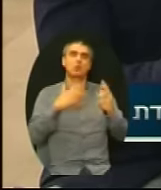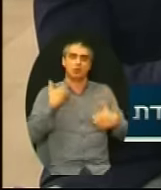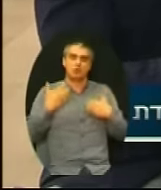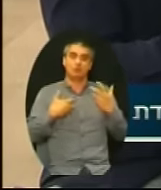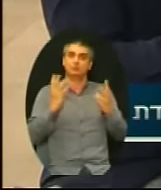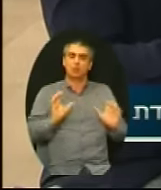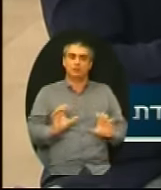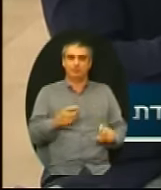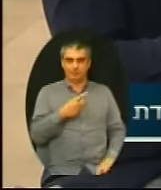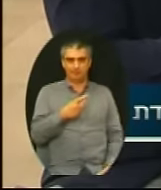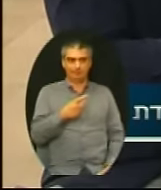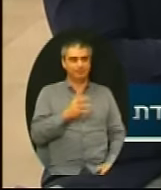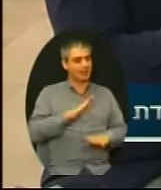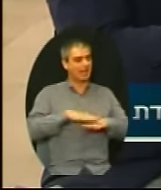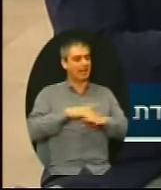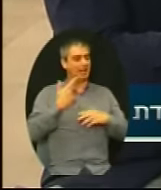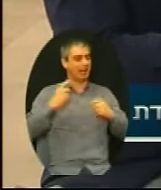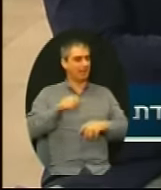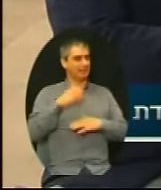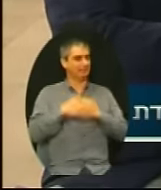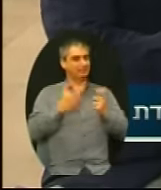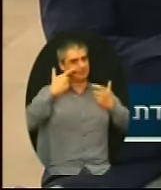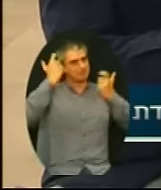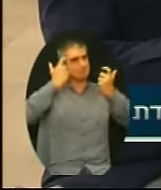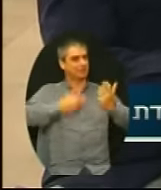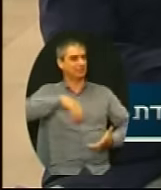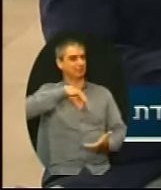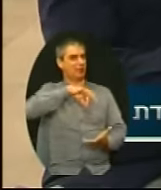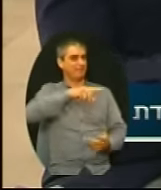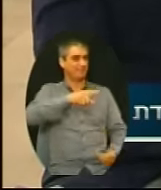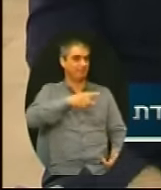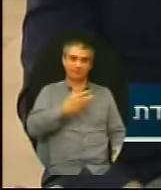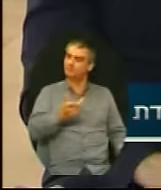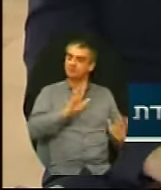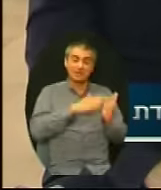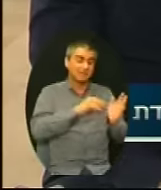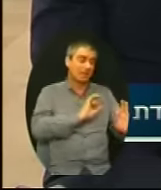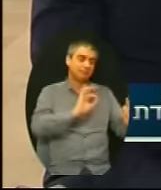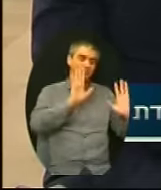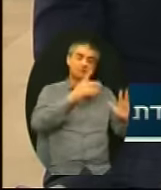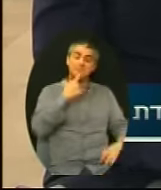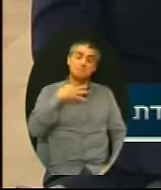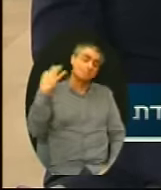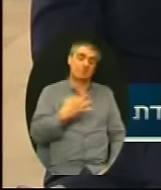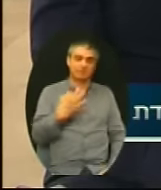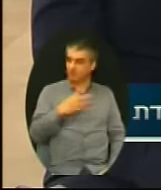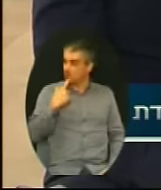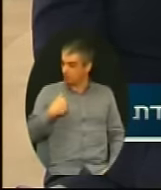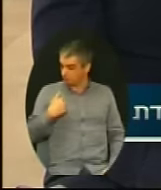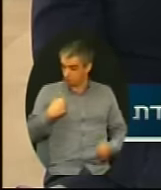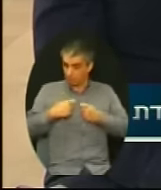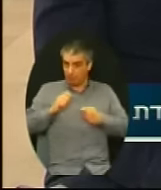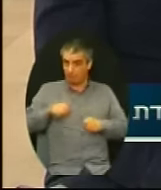כועס, מאוד מאוד עצבני, לפחות קריירה אחרי הכנסת מאסטר שף. עשר, עד הריבה ממש טובה. אם יגידו עליי שאני